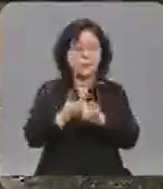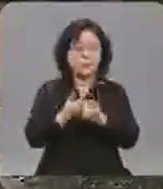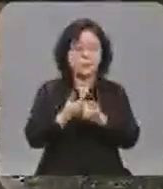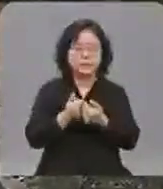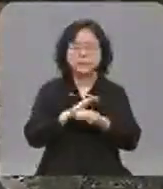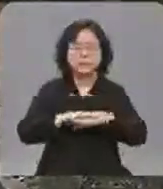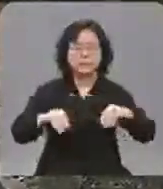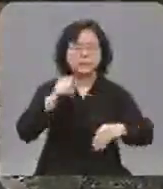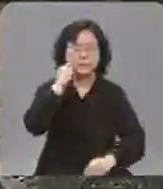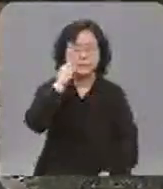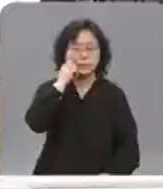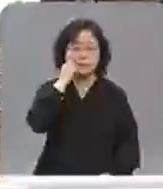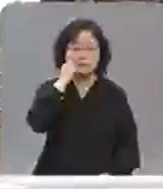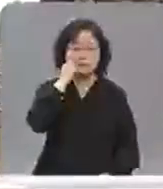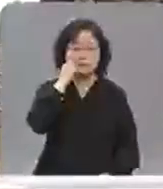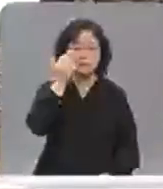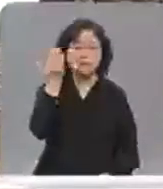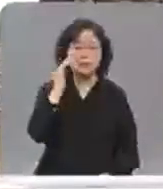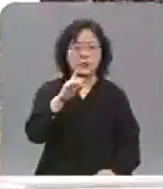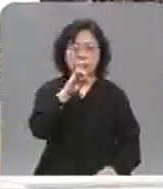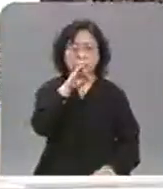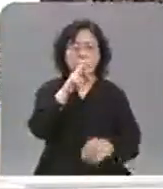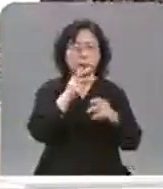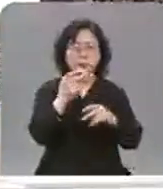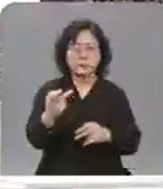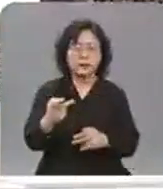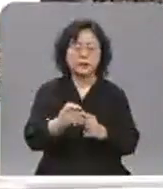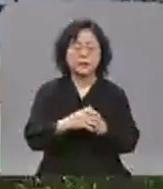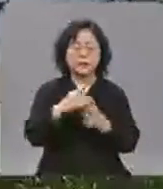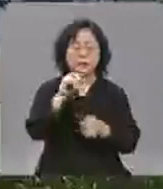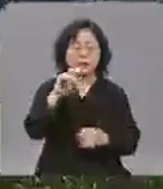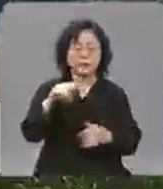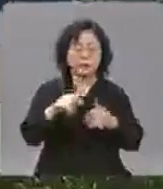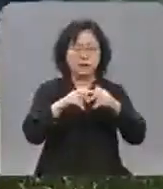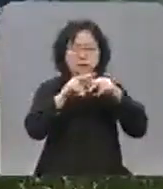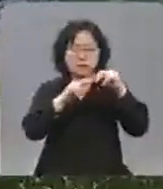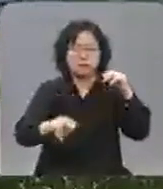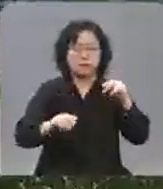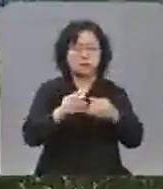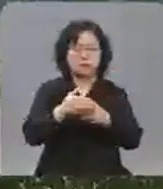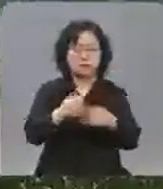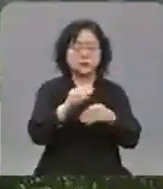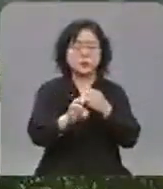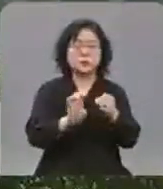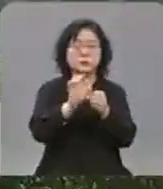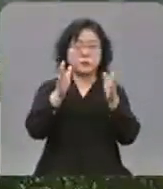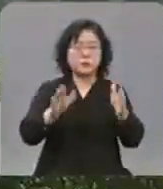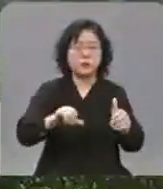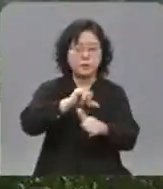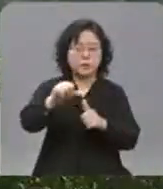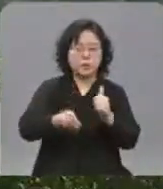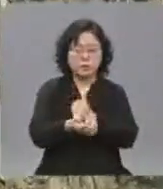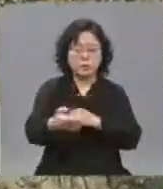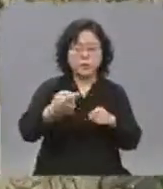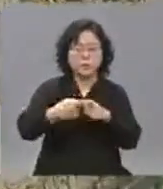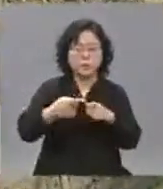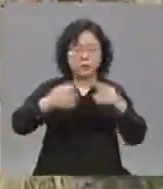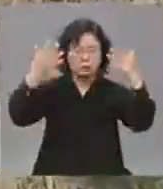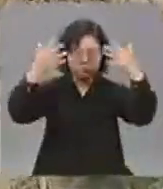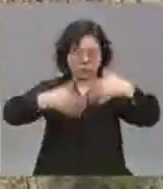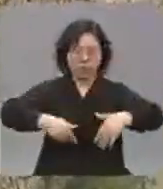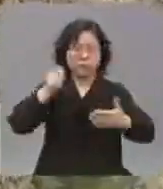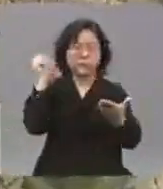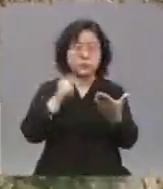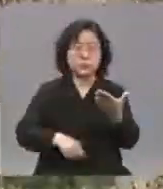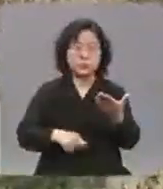돌파하지 못했습니다. 최근 설악산 오색 케이블카가 추진 40여 년 만에 환경영향평가를 조건부